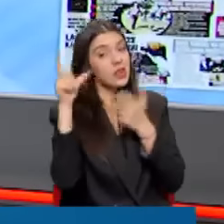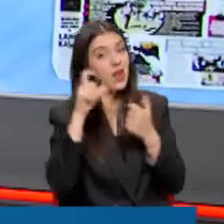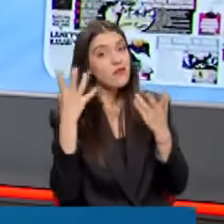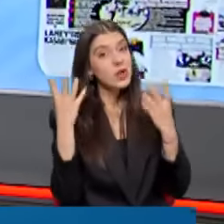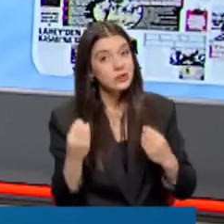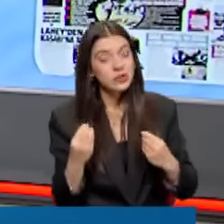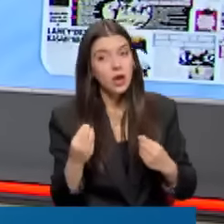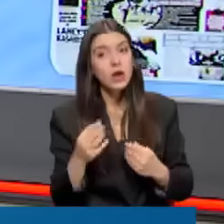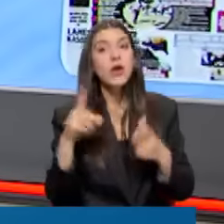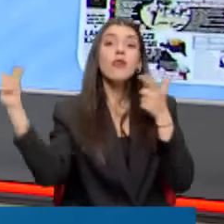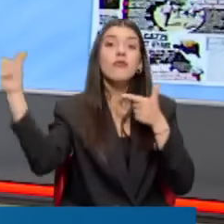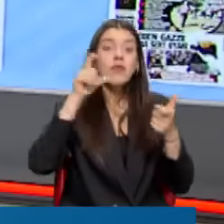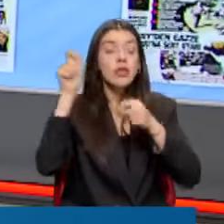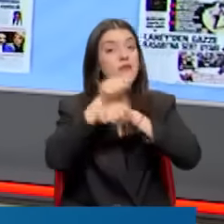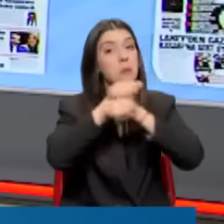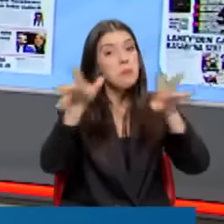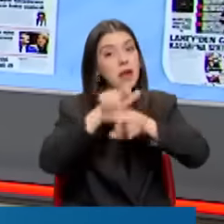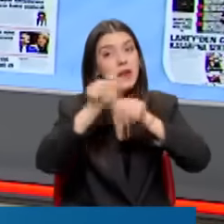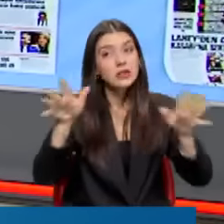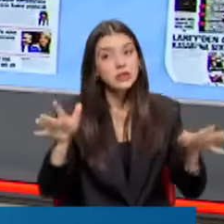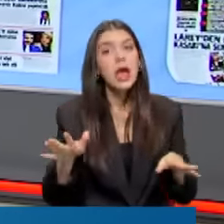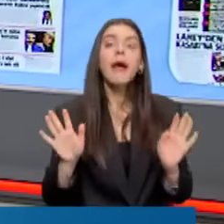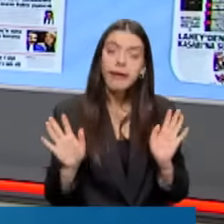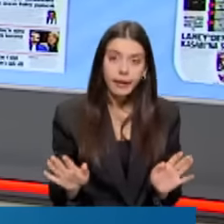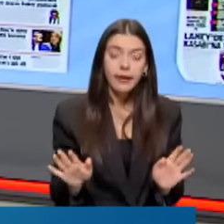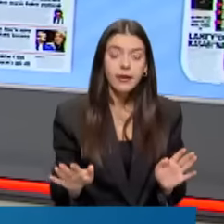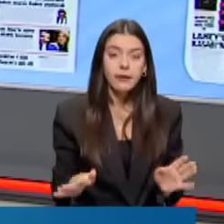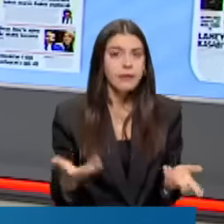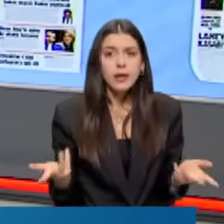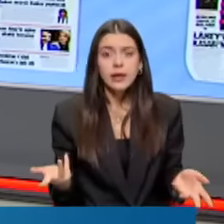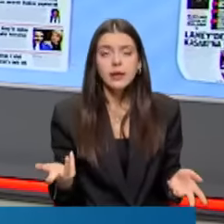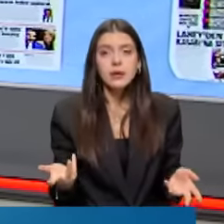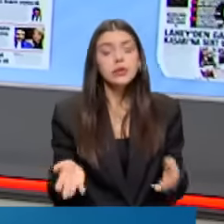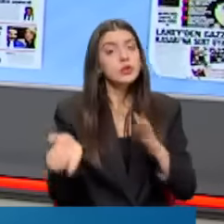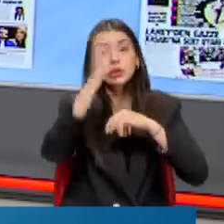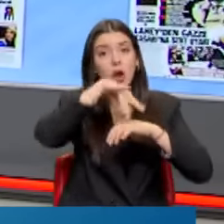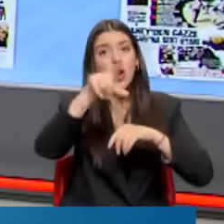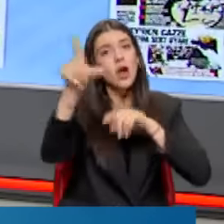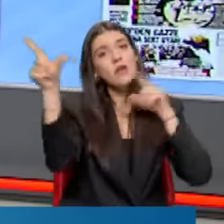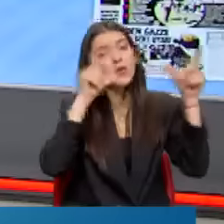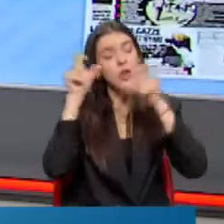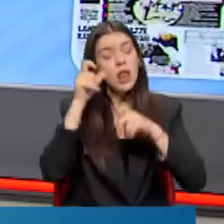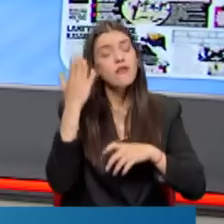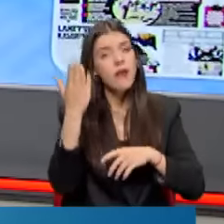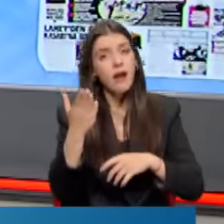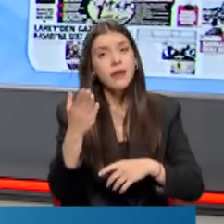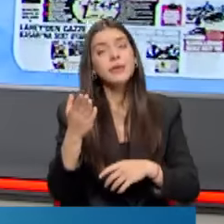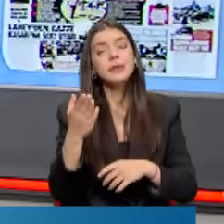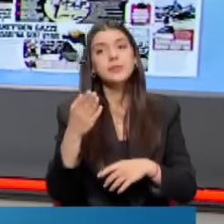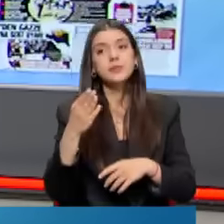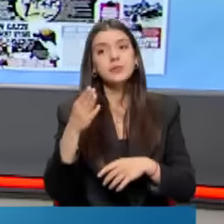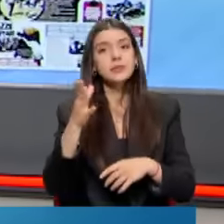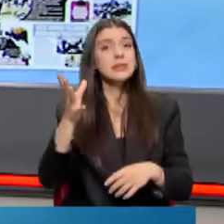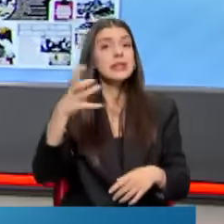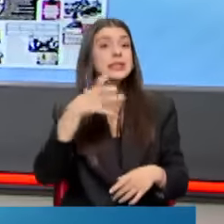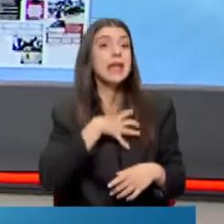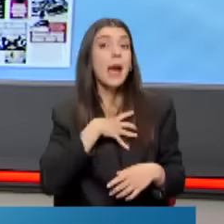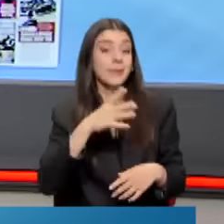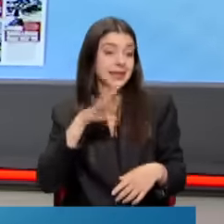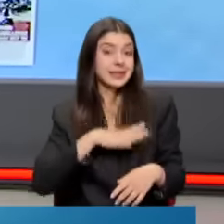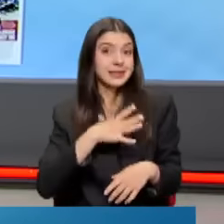çekilecek fotoğraflar paylaşılacak H Ondan sonra o fotoğraflar işte sahiplenmek